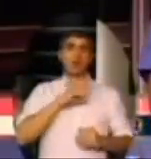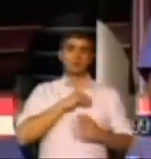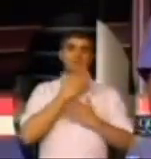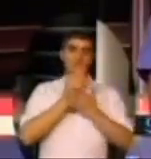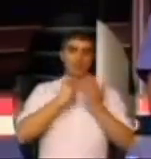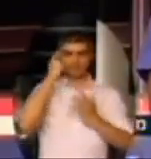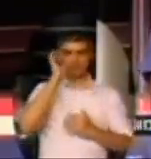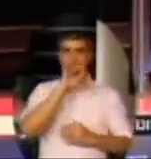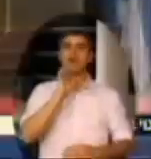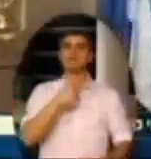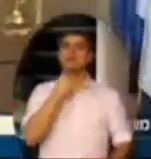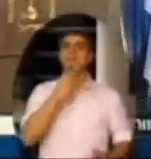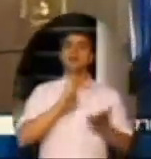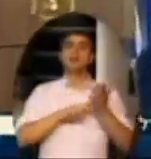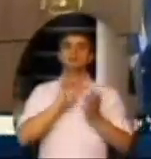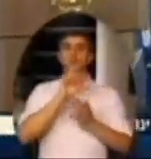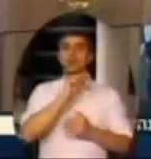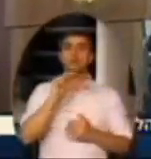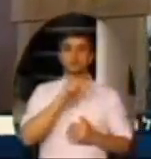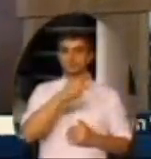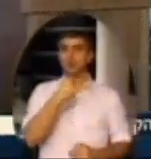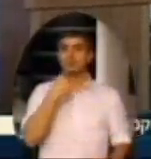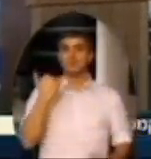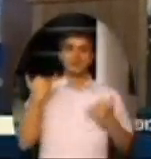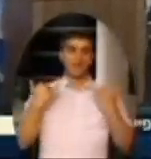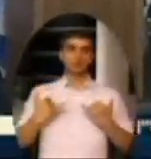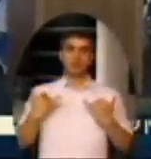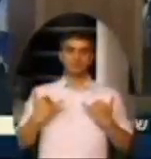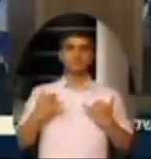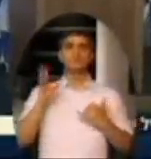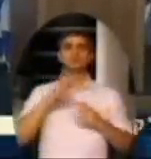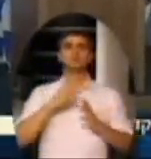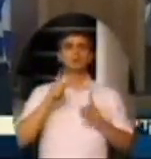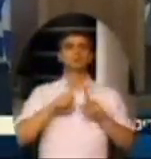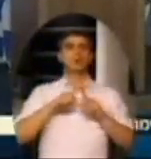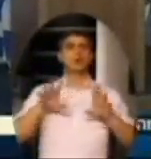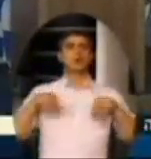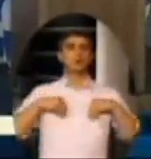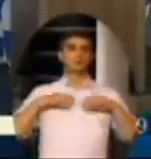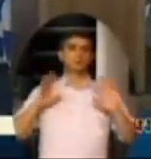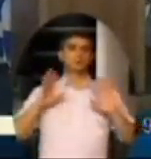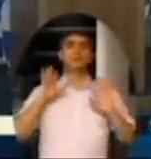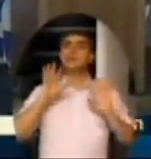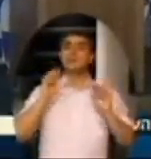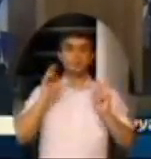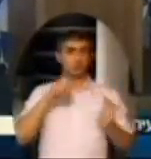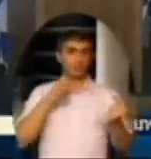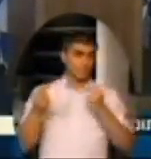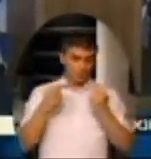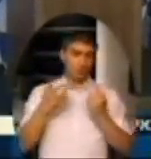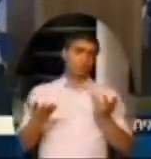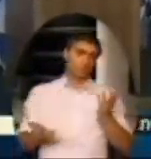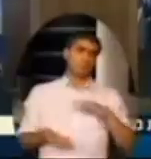בחלק מהם אבל יאמר לזכותו שבנושאים שדווקא את אמרת כרגע יש מה שנקרא קוזזו גם אם יש ויכוח הכוח